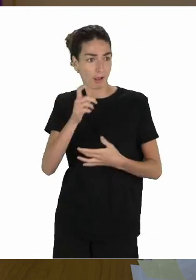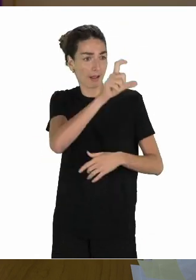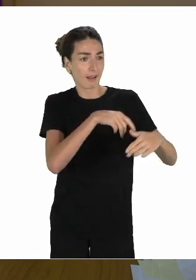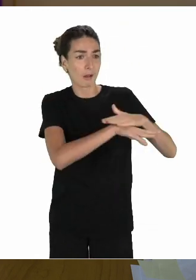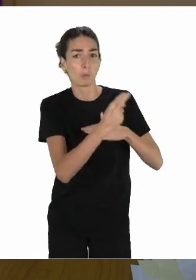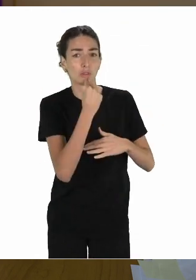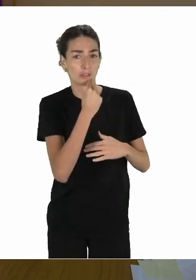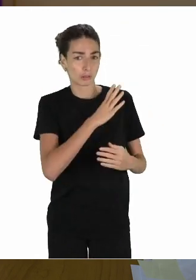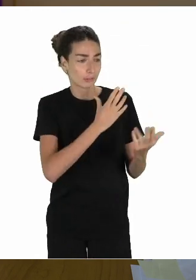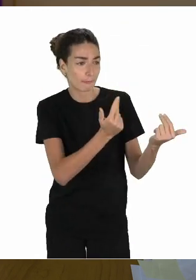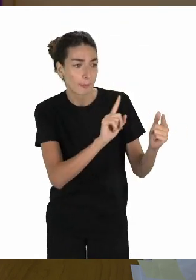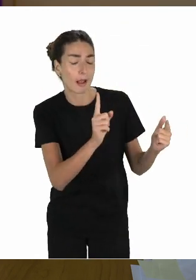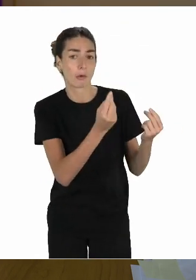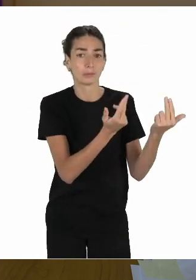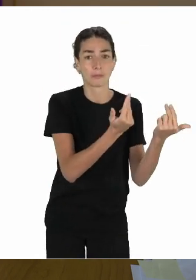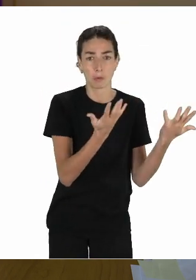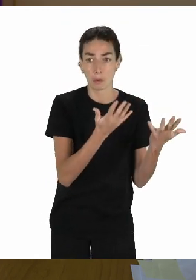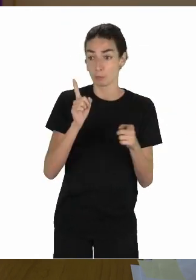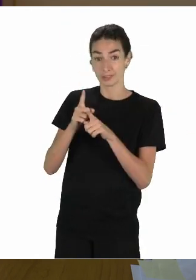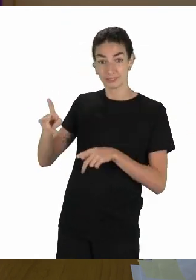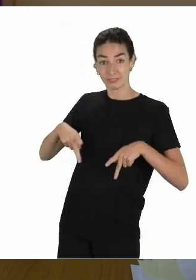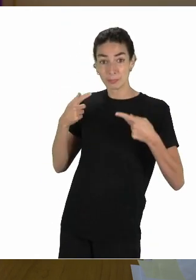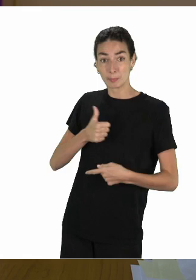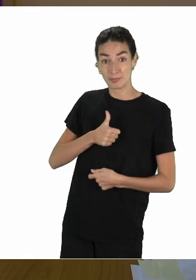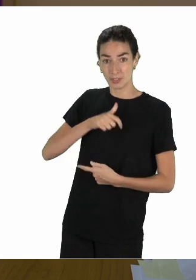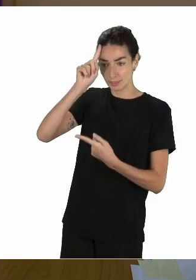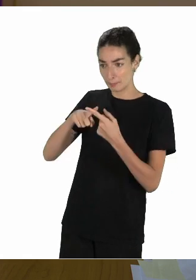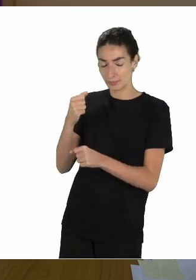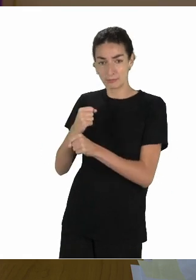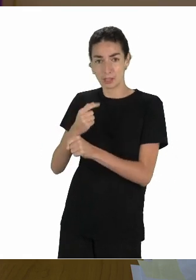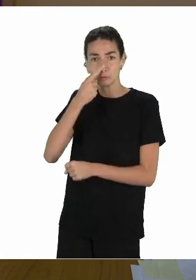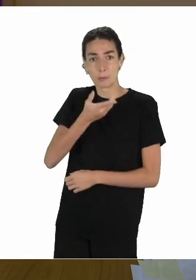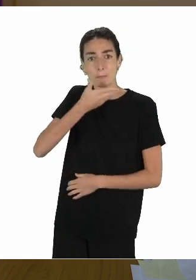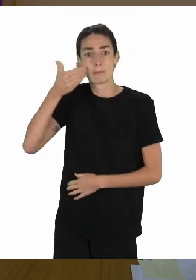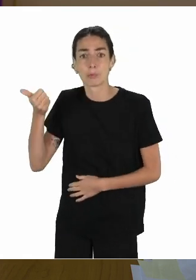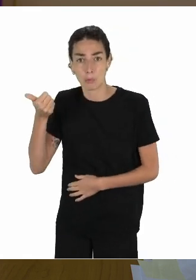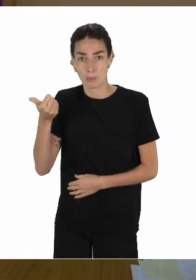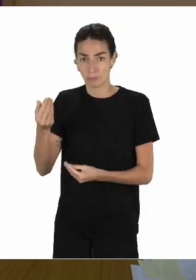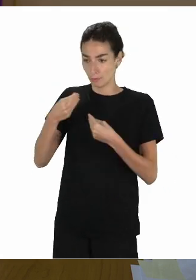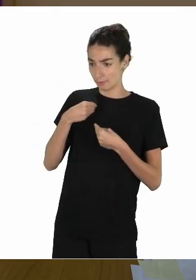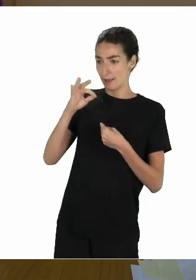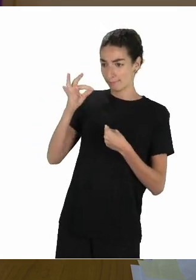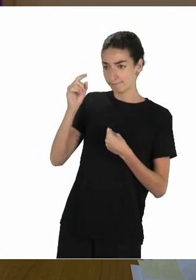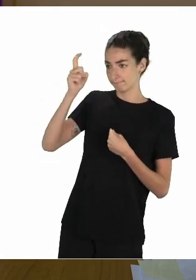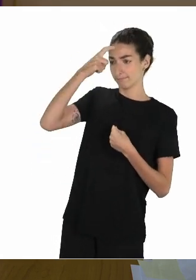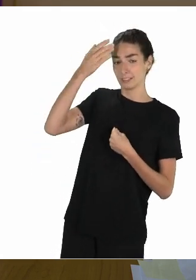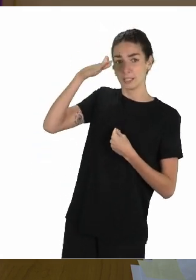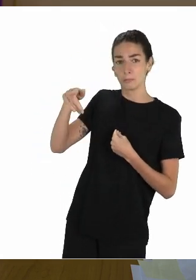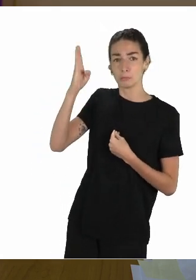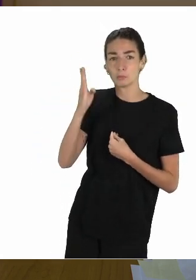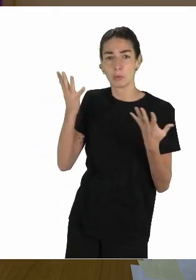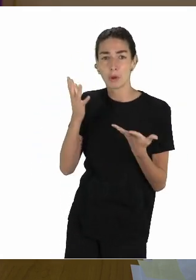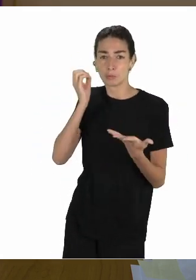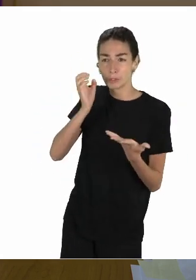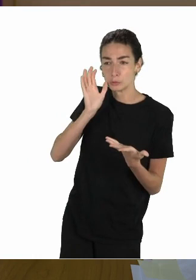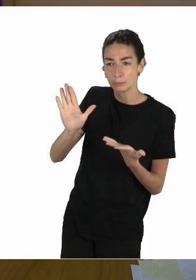chez les bénéficiaires, mais aussi dans leur vie personnelle et pour du coup qu'elles se sentent mieux au travail. On met en place des choses,